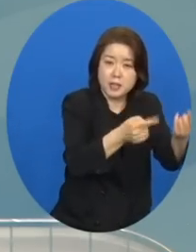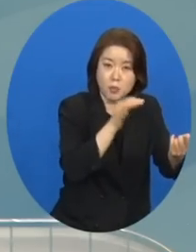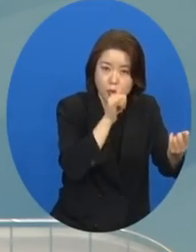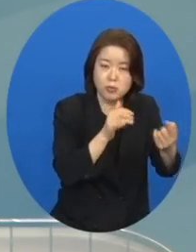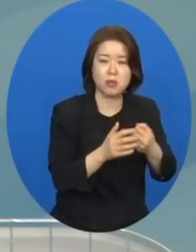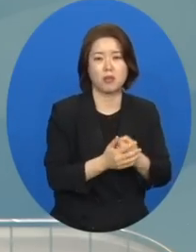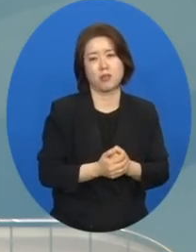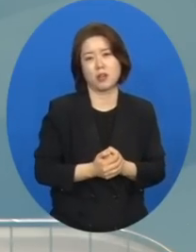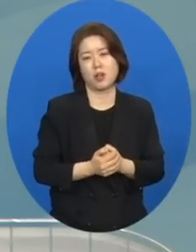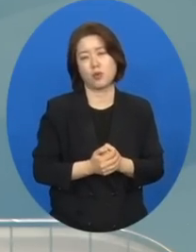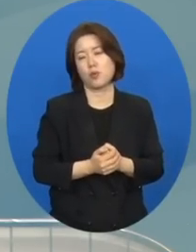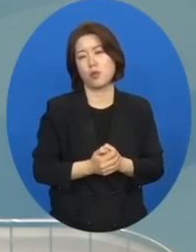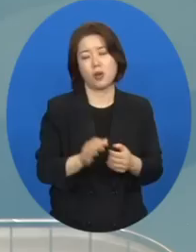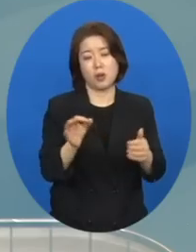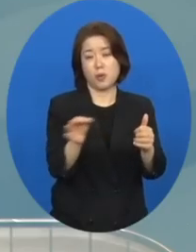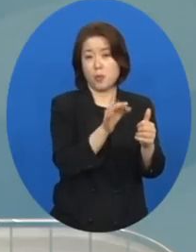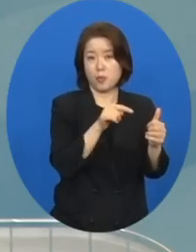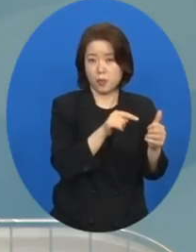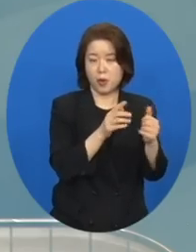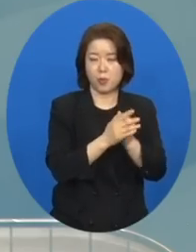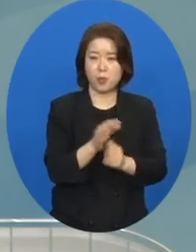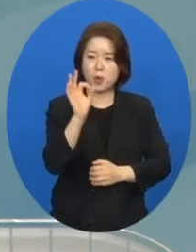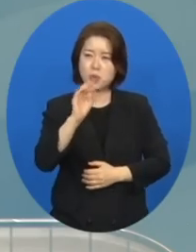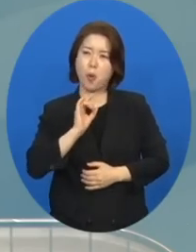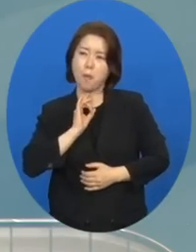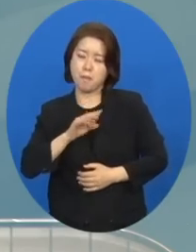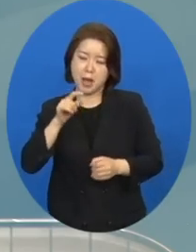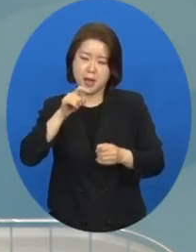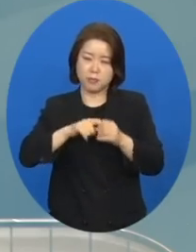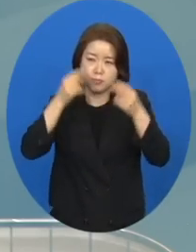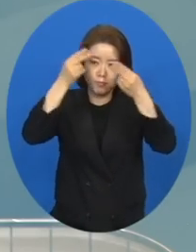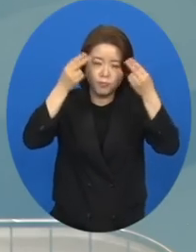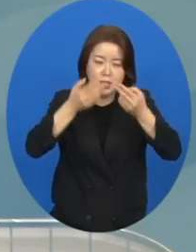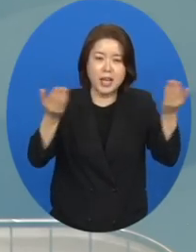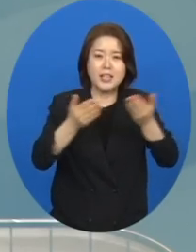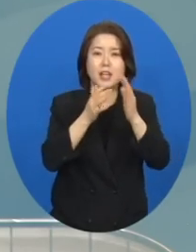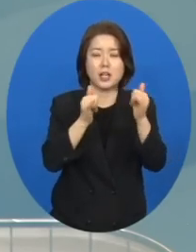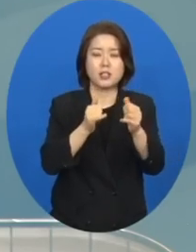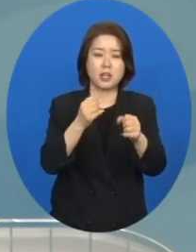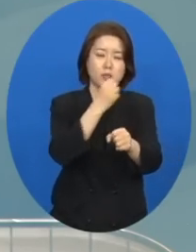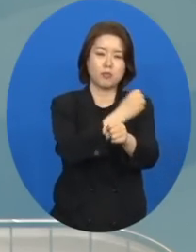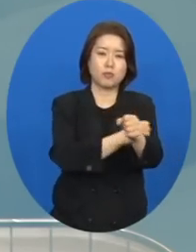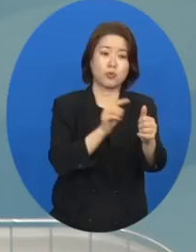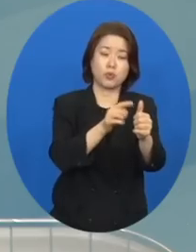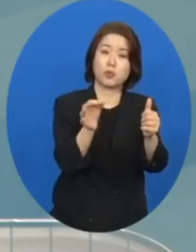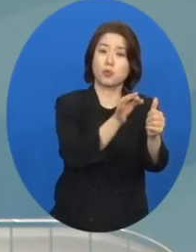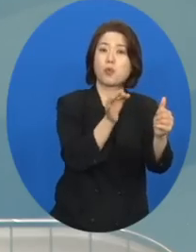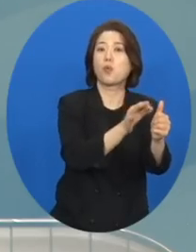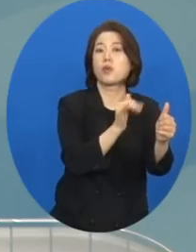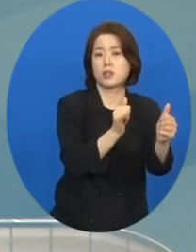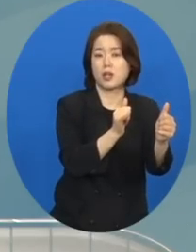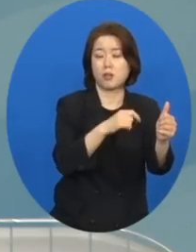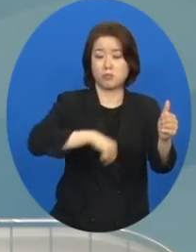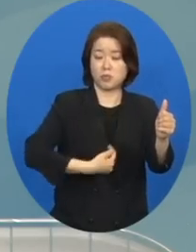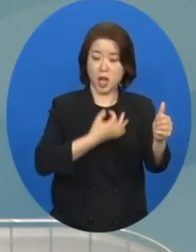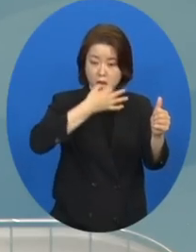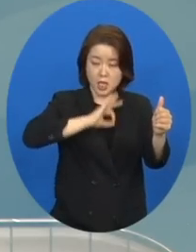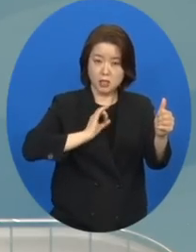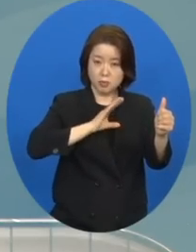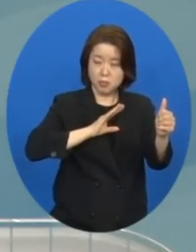돈을 받는 자가 아니라 돈만 을 목적어로 일하는 자들이 바로 사건 입니다 자신의 이드 교회는 다른